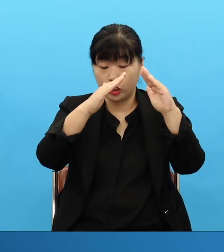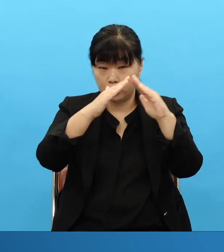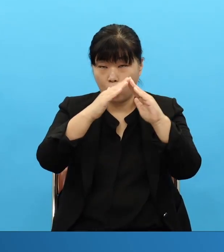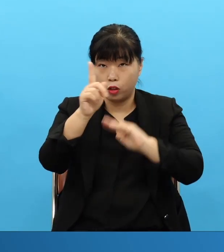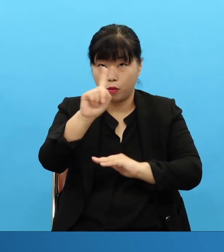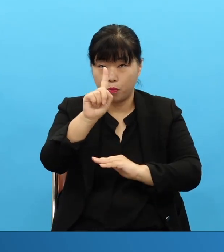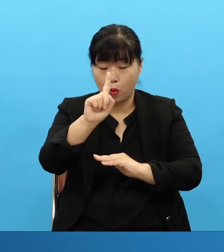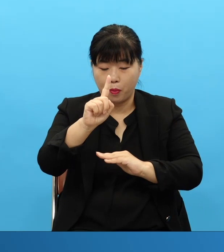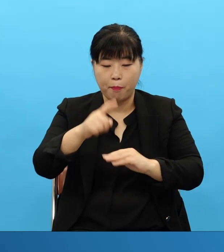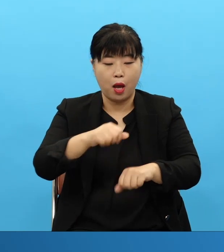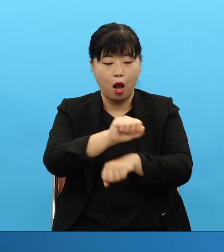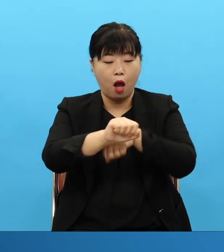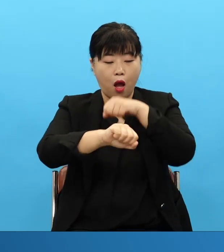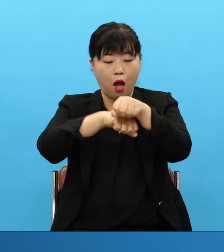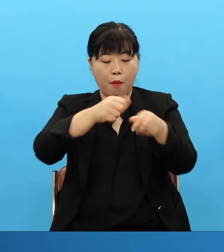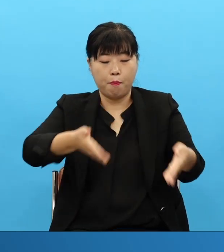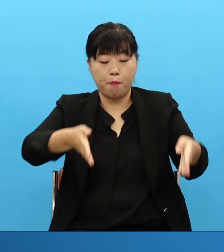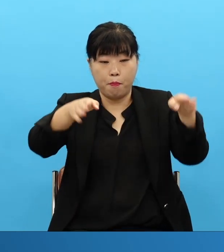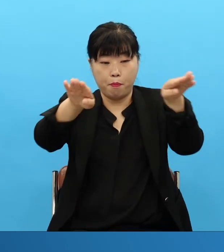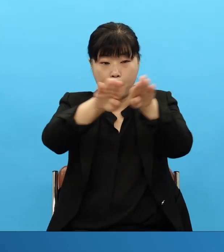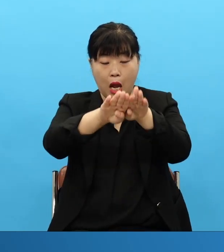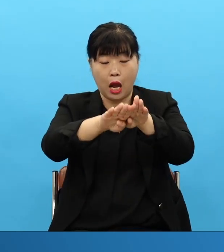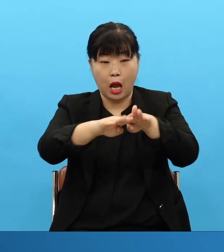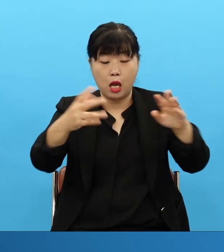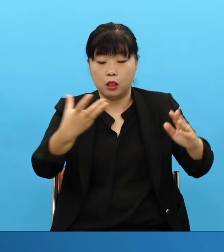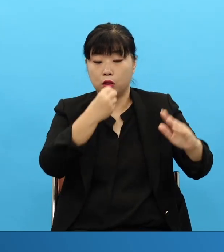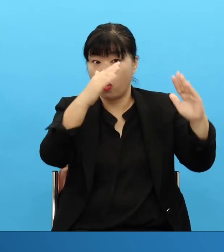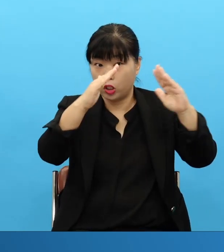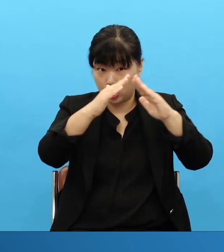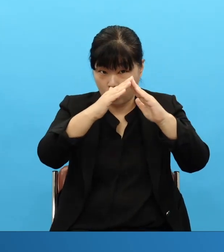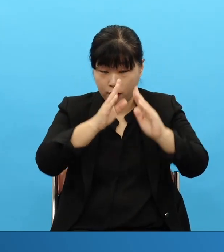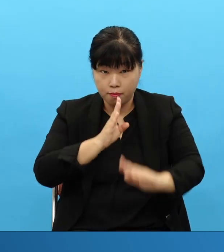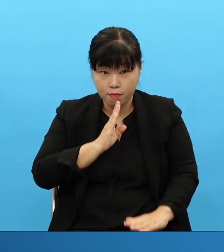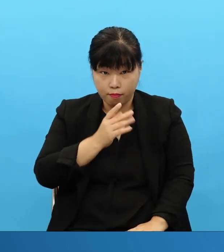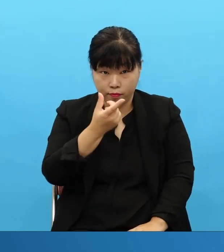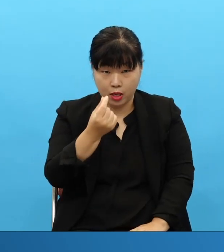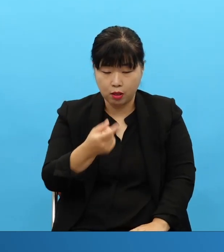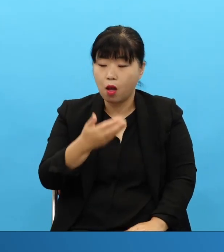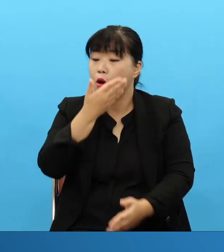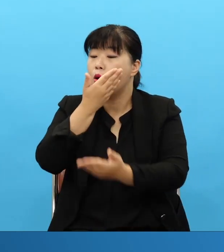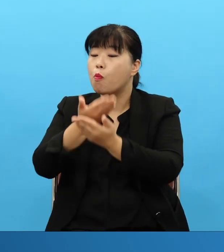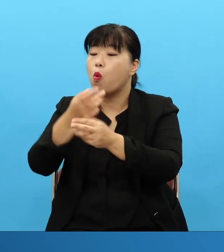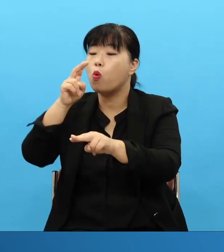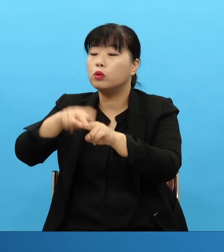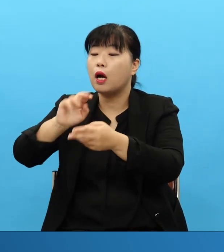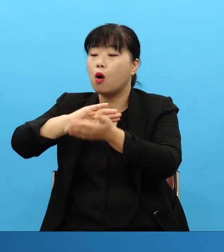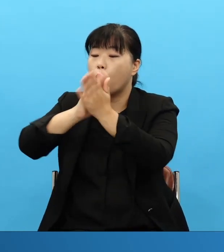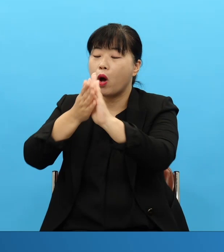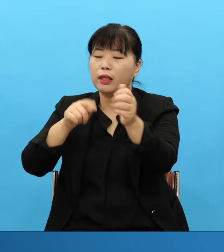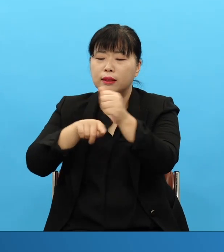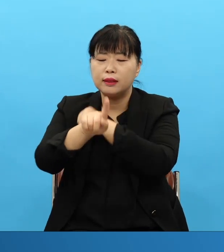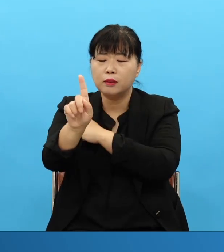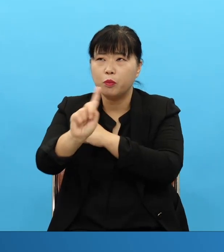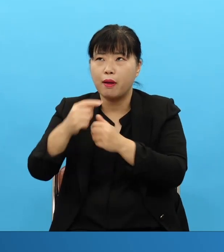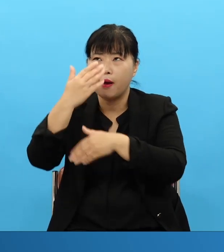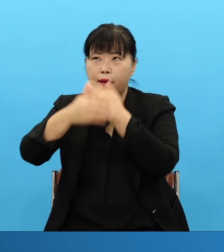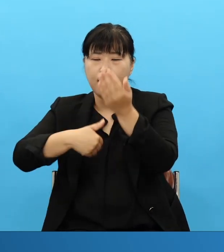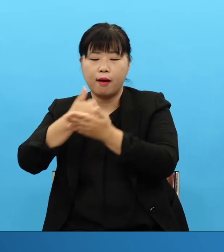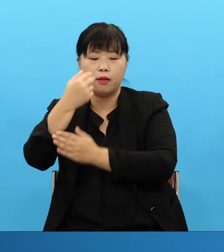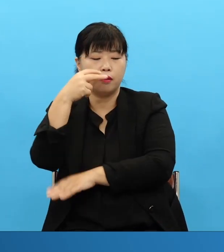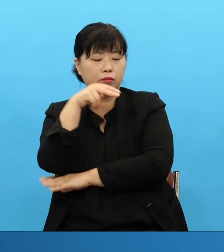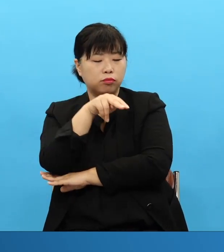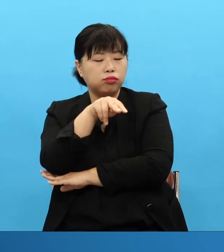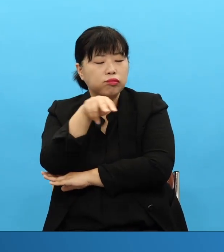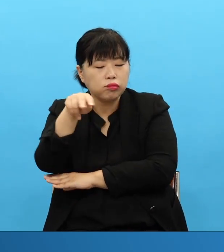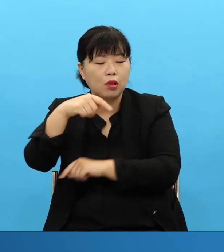의미가 있지만은요. 보좌화 이럴 때는 굉장히 위에서 하나님이 이 모든 것을 움직이는 그